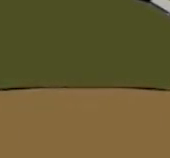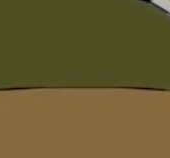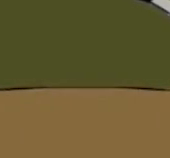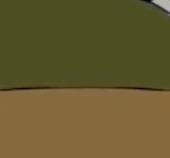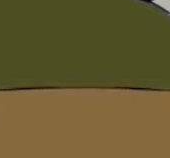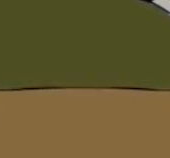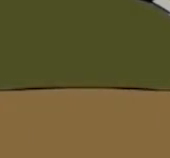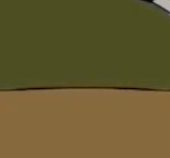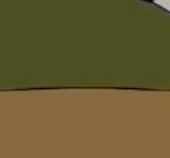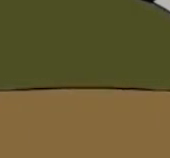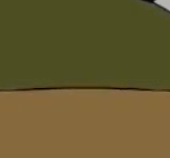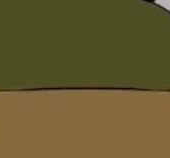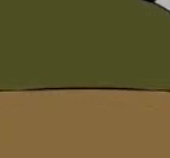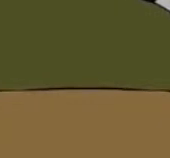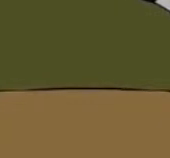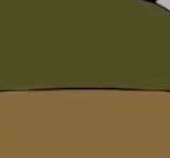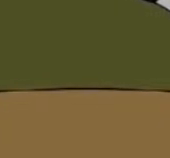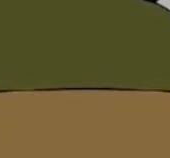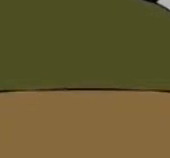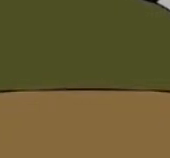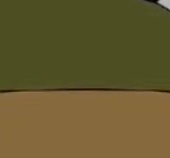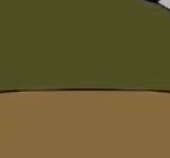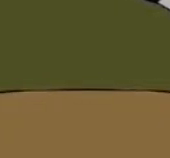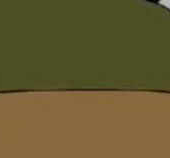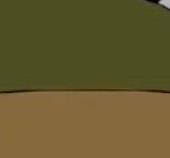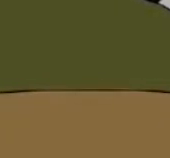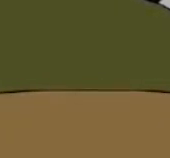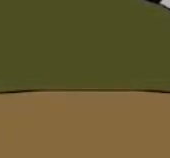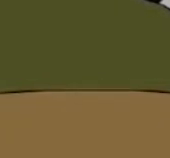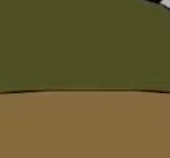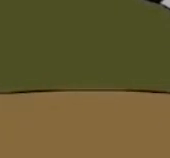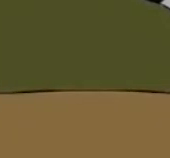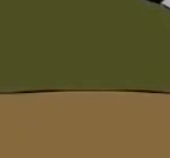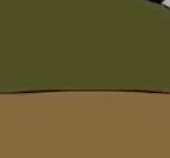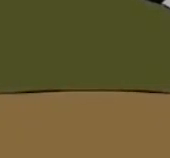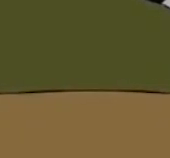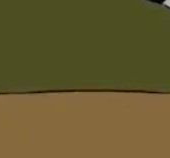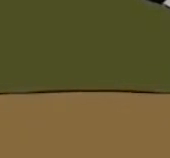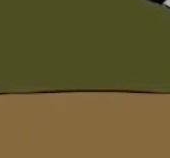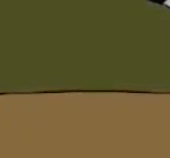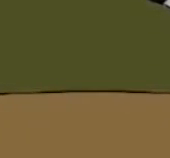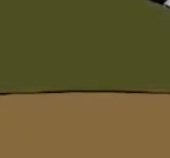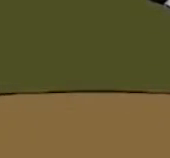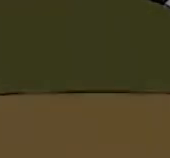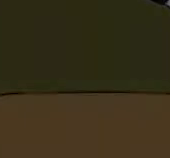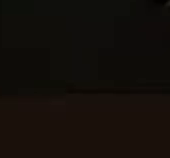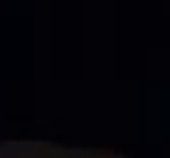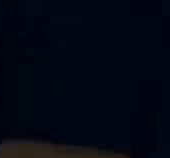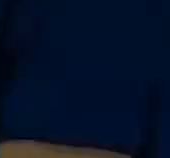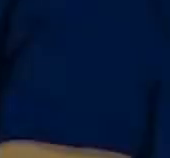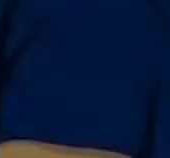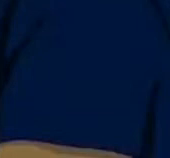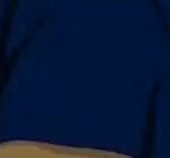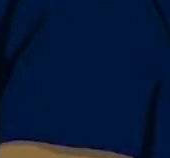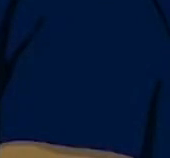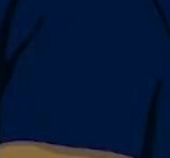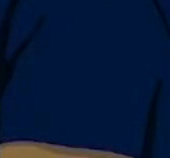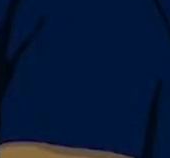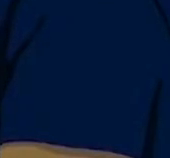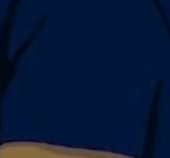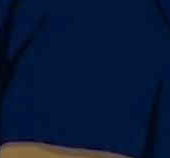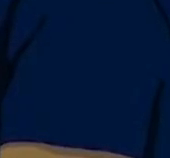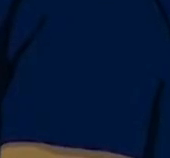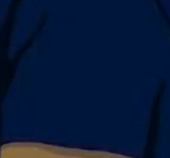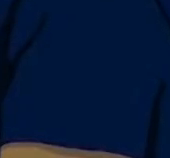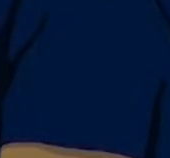mosquito iende ikapige doria iwache kukaa kwa nyumba. Sasa hii mtoto mosquito ikaenda ikarudi. Hii mtoto mosquito ikaambia